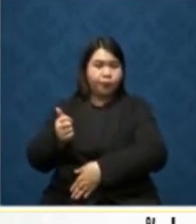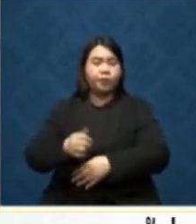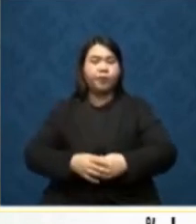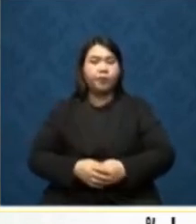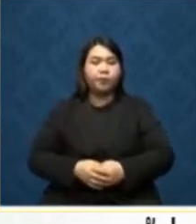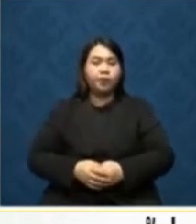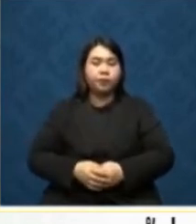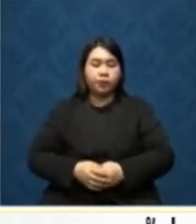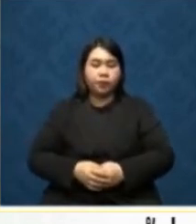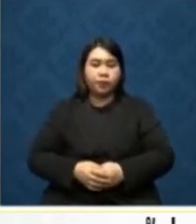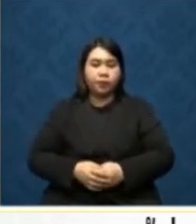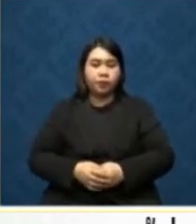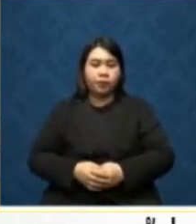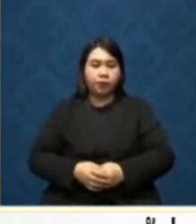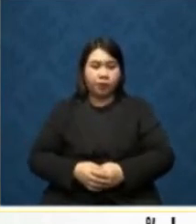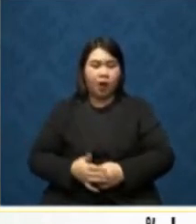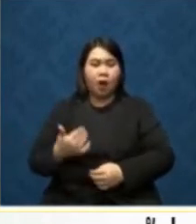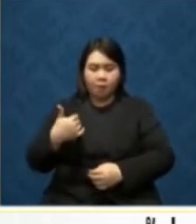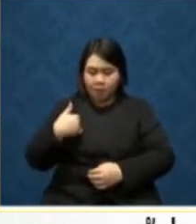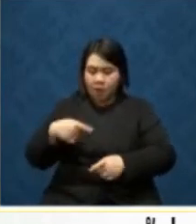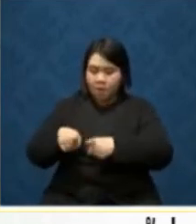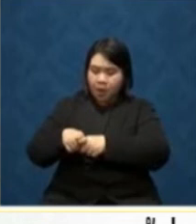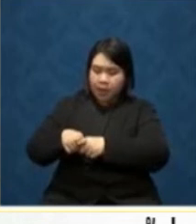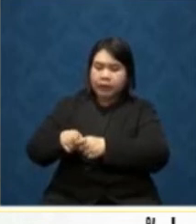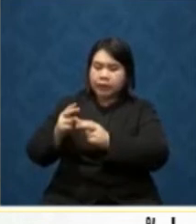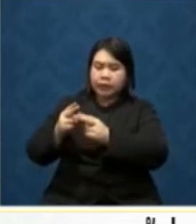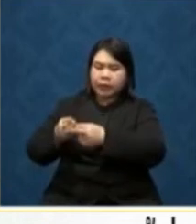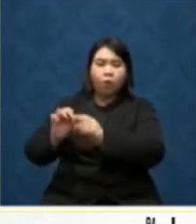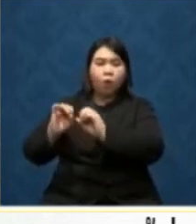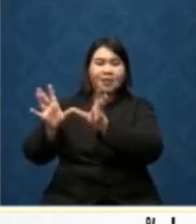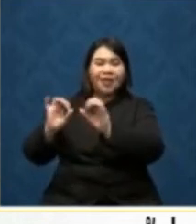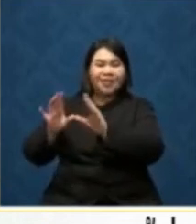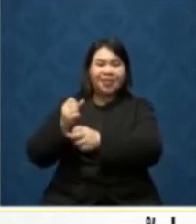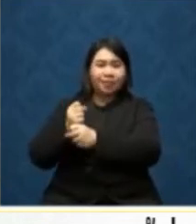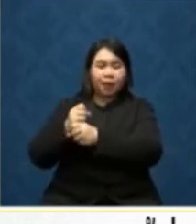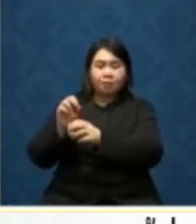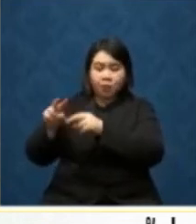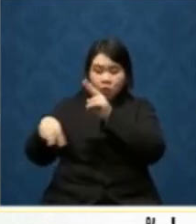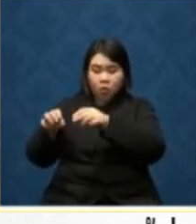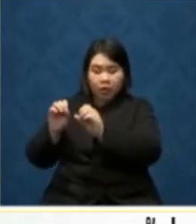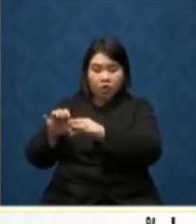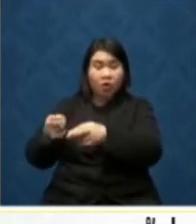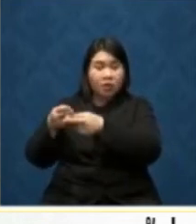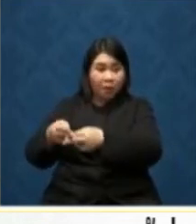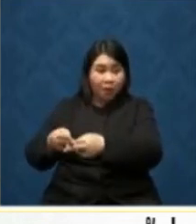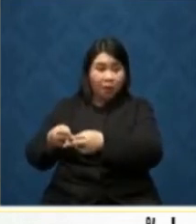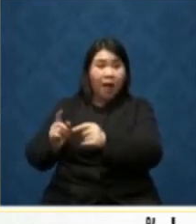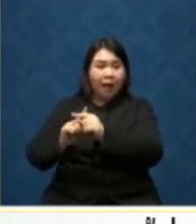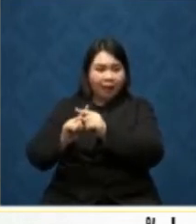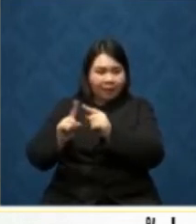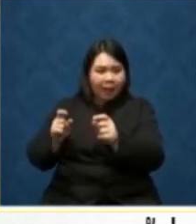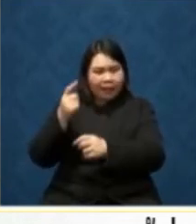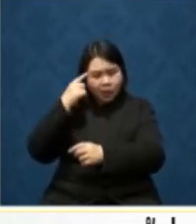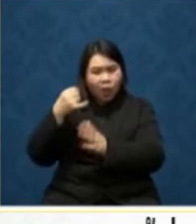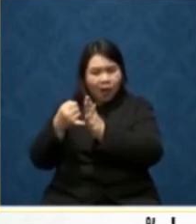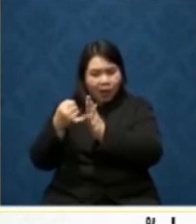ารแยกแตกตัวออกจากองคกรใหญ่ ไปอยู่องคกรที่มีขนาดเล็กหรือมี Core Function หรอมีภารกิจ